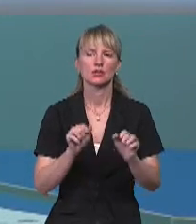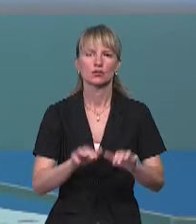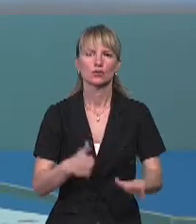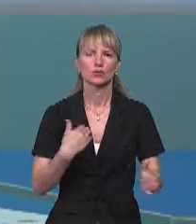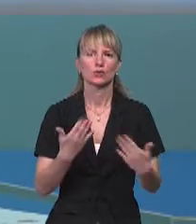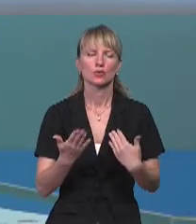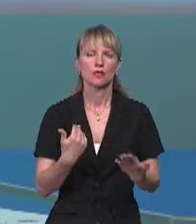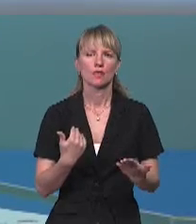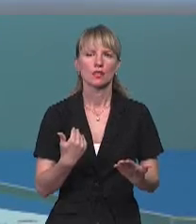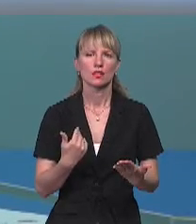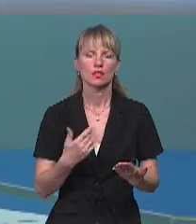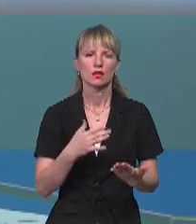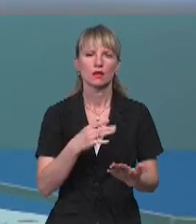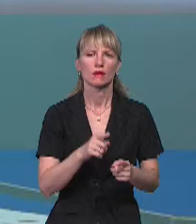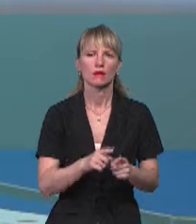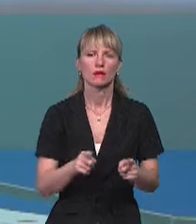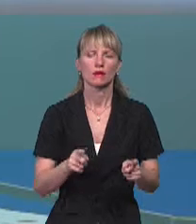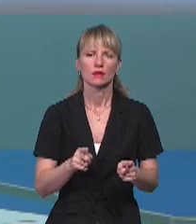стосовно моментів,